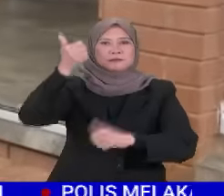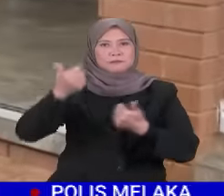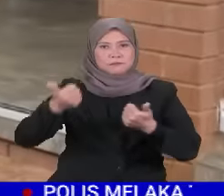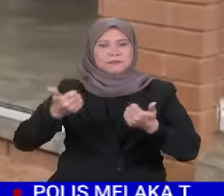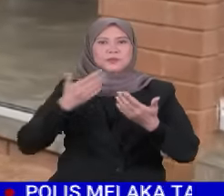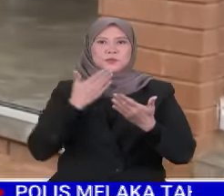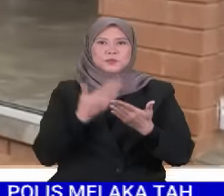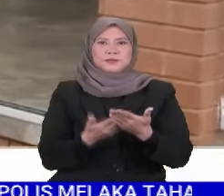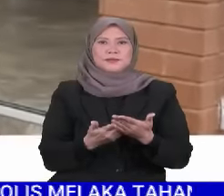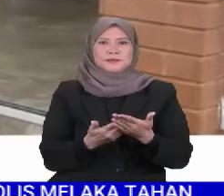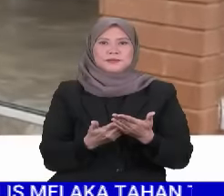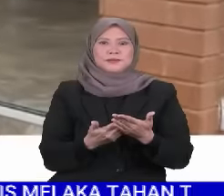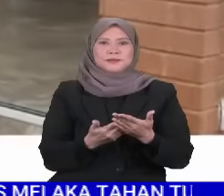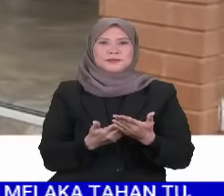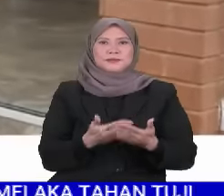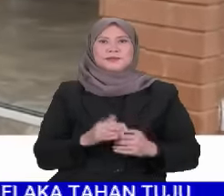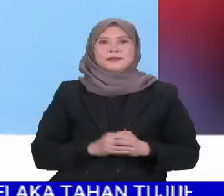besar